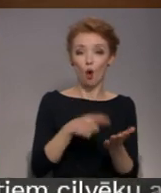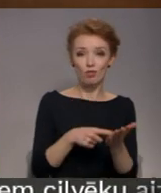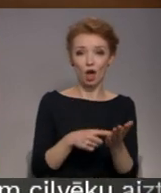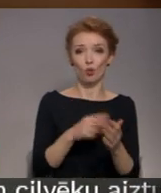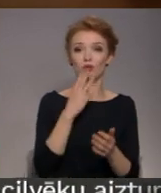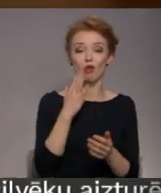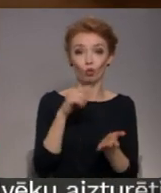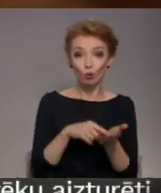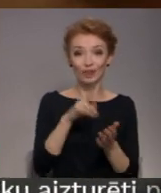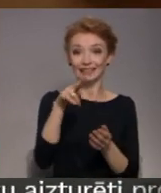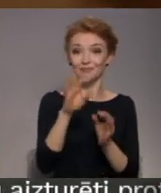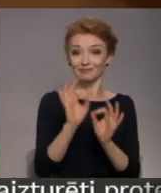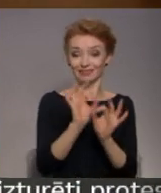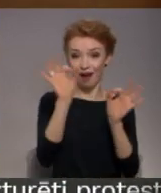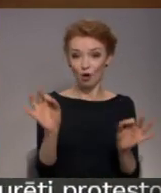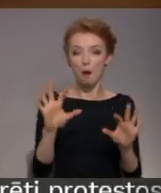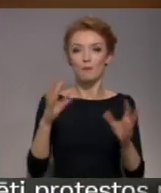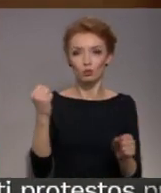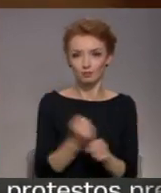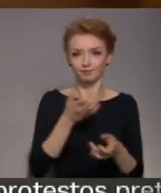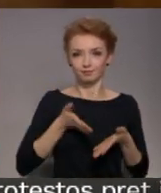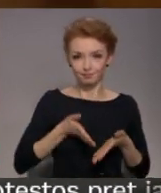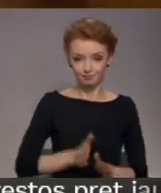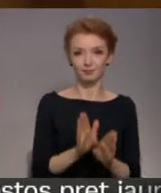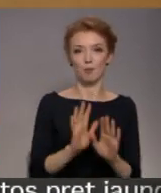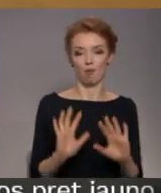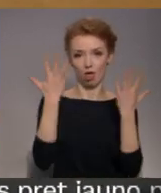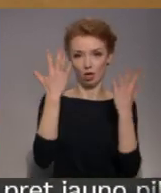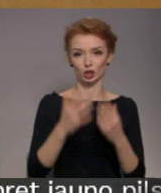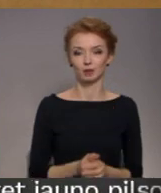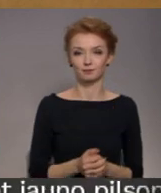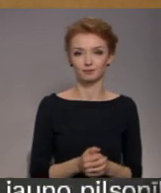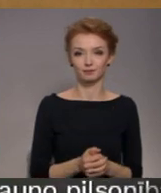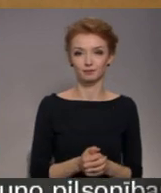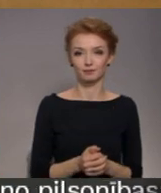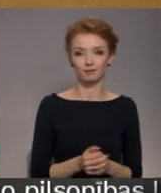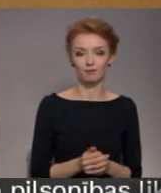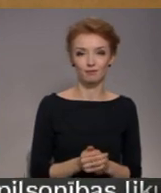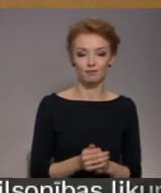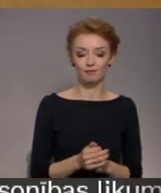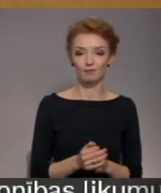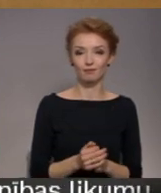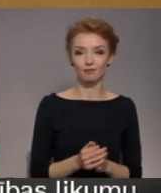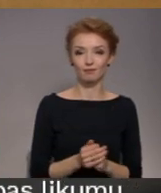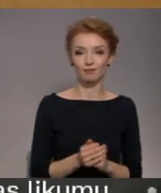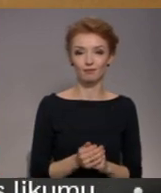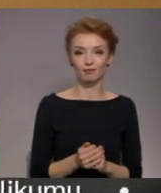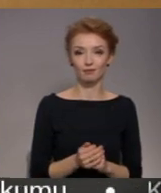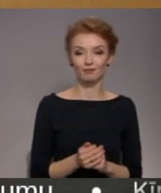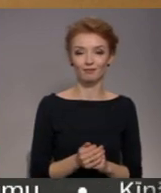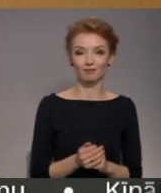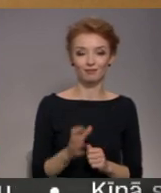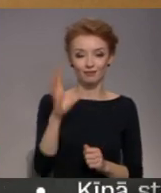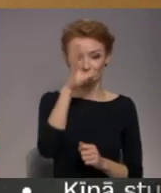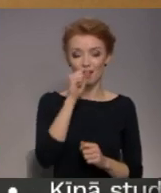decembra sākumā. Taču tas notika, un dzemdības sākās pēkšņi. Vienas nakti un viņu prasa, kādā